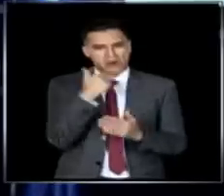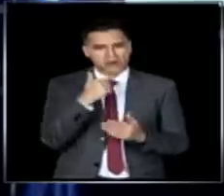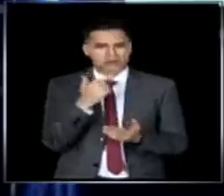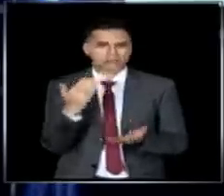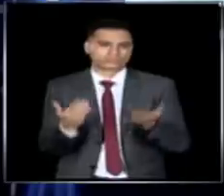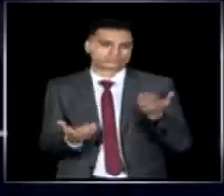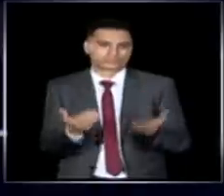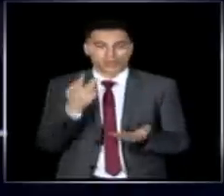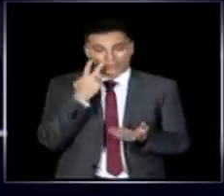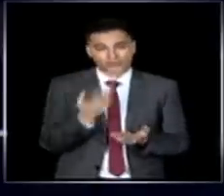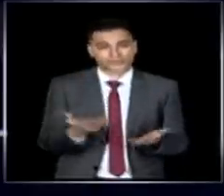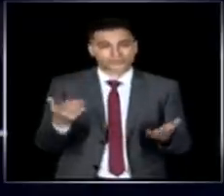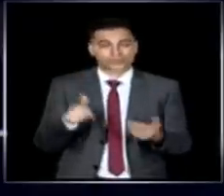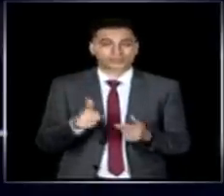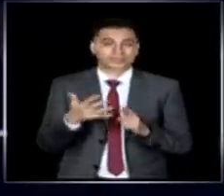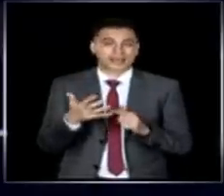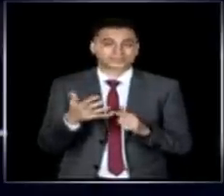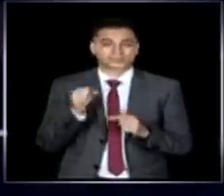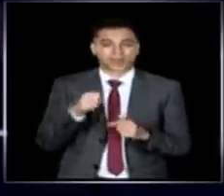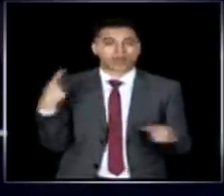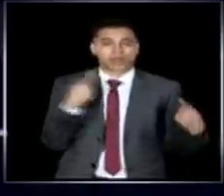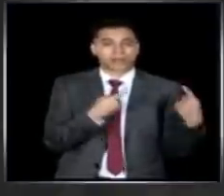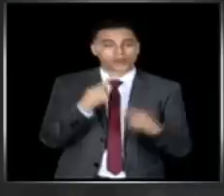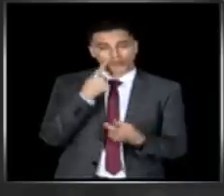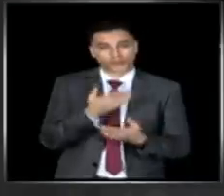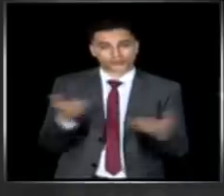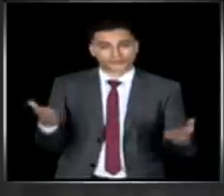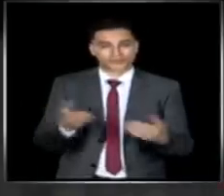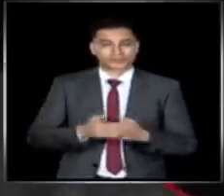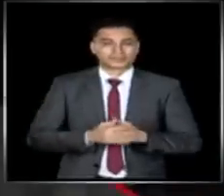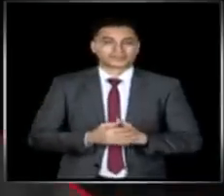منكم. ودلوقتي مع الفقرة الخامسة، فقرة ضربات جزاء.